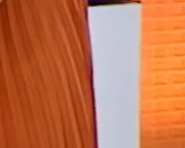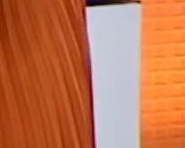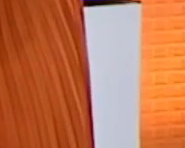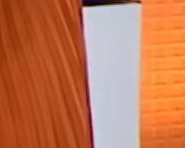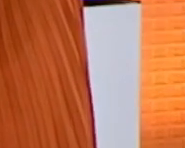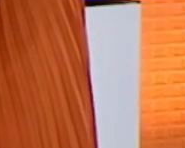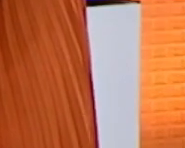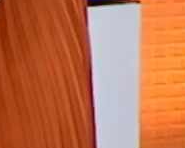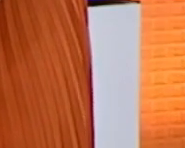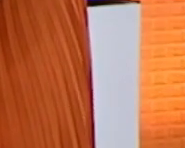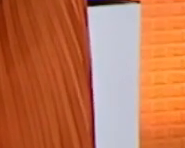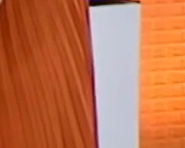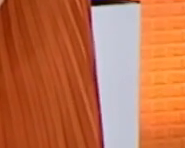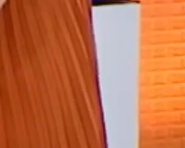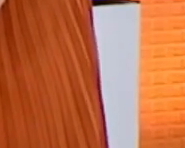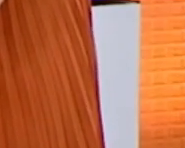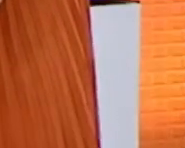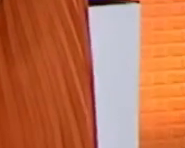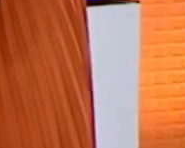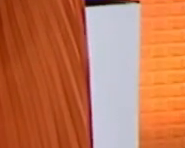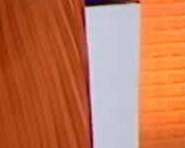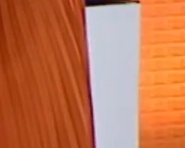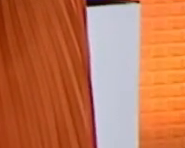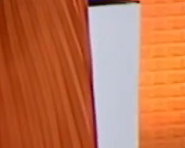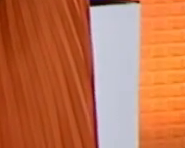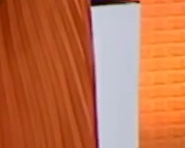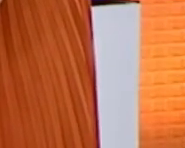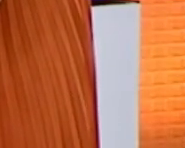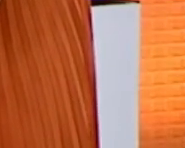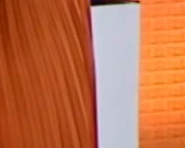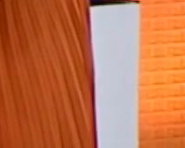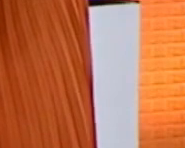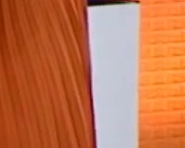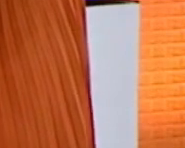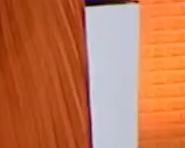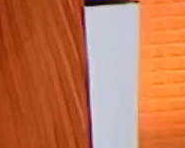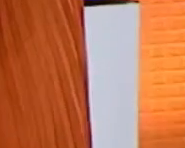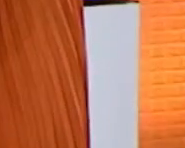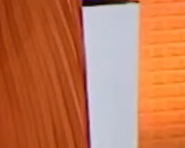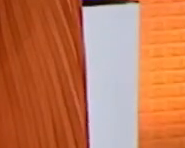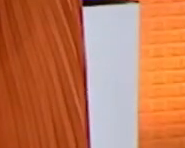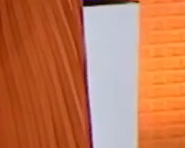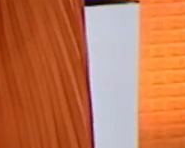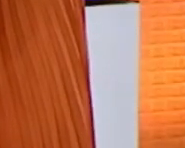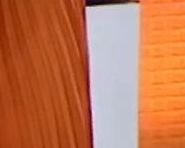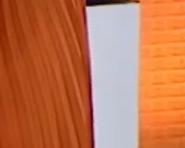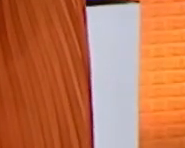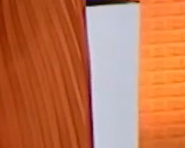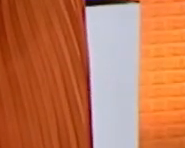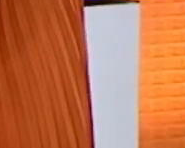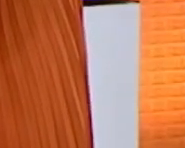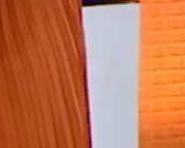sa mga kapus sa abroad subaybayan niyo po kami sa GMA Pinoy TV at sa www.gmanews.tv